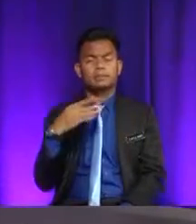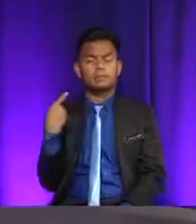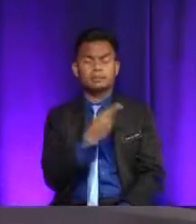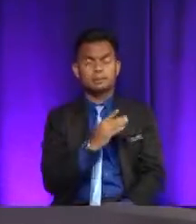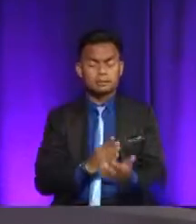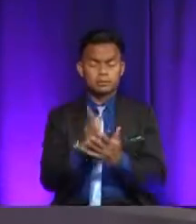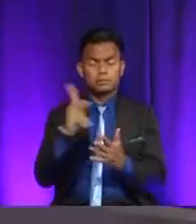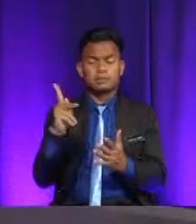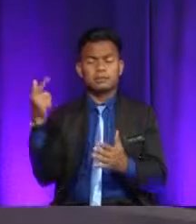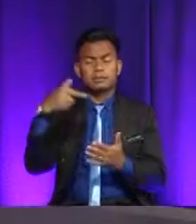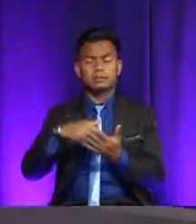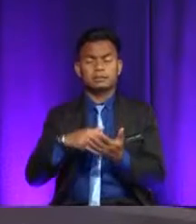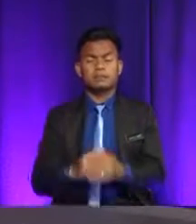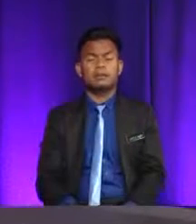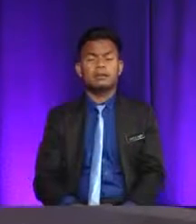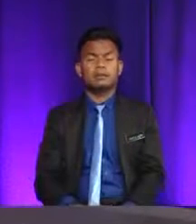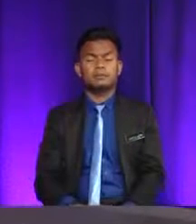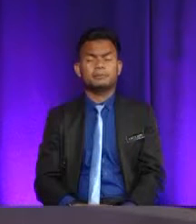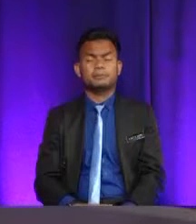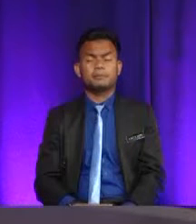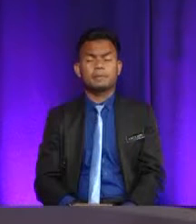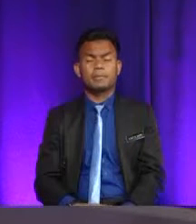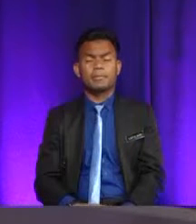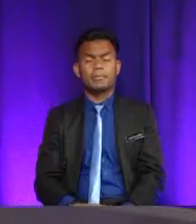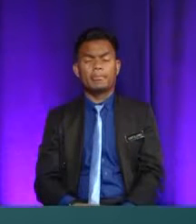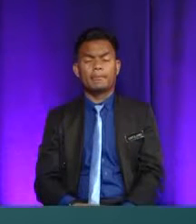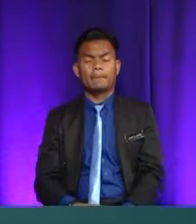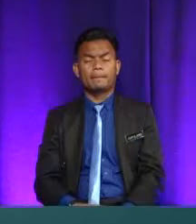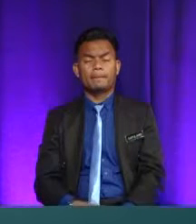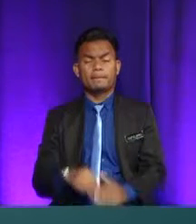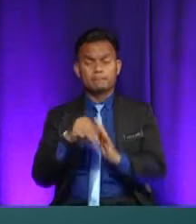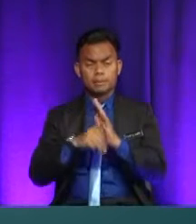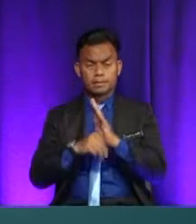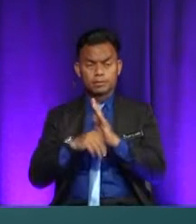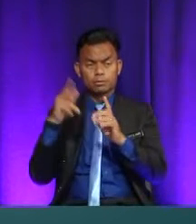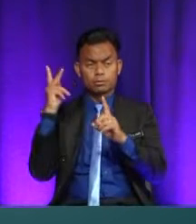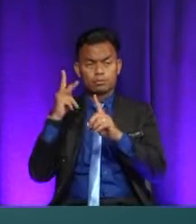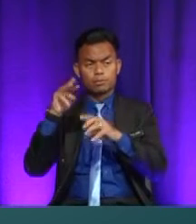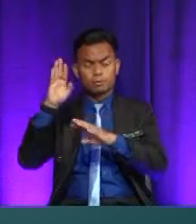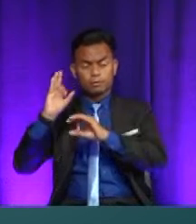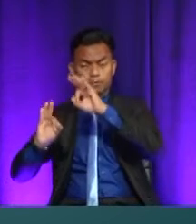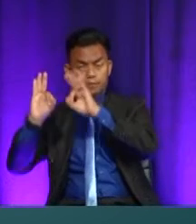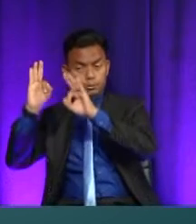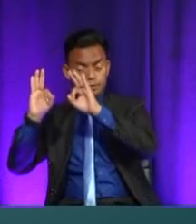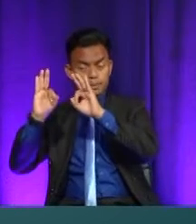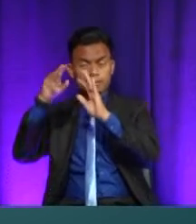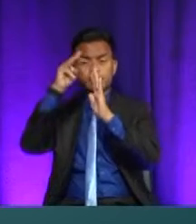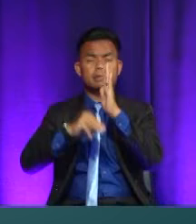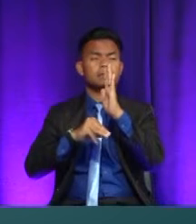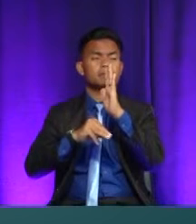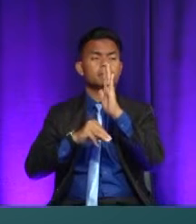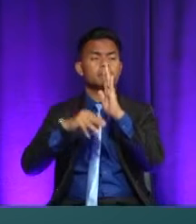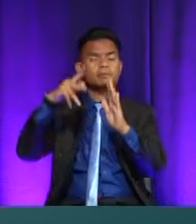frekuensi ambang saya sebut tadi frekuensi minimal foton yang menghasilkan kesan foto